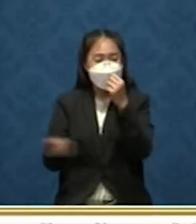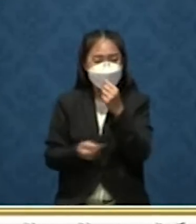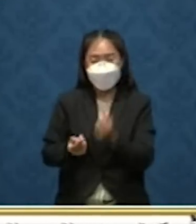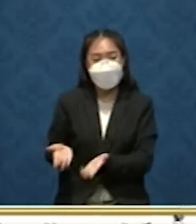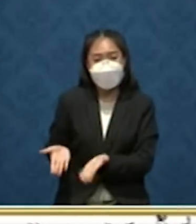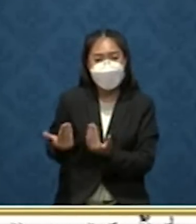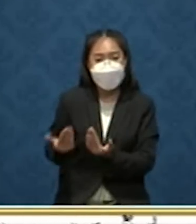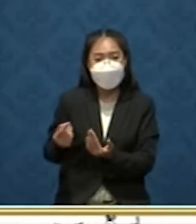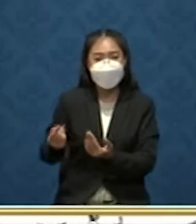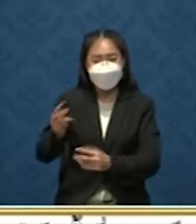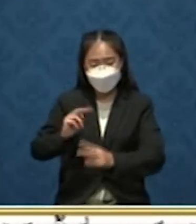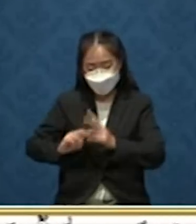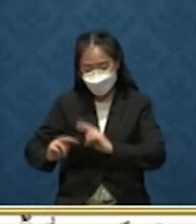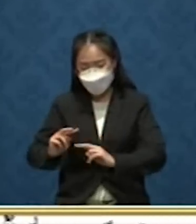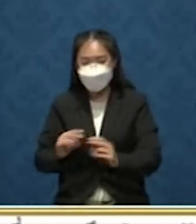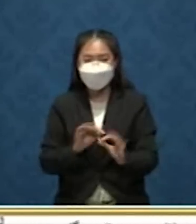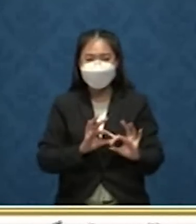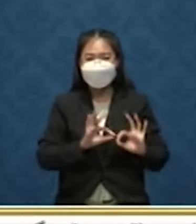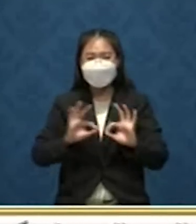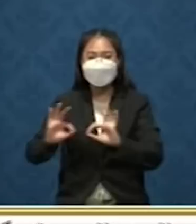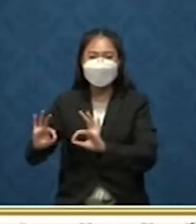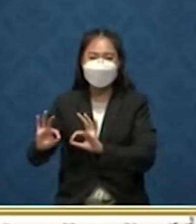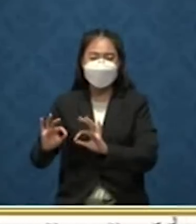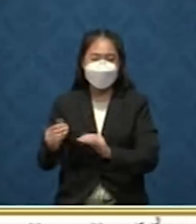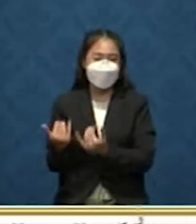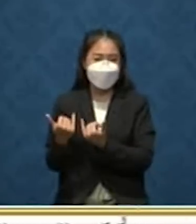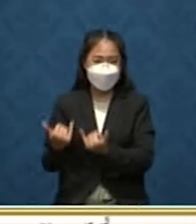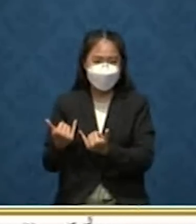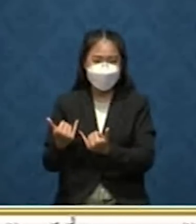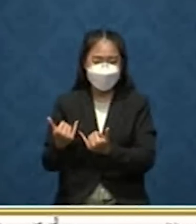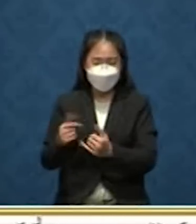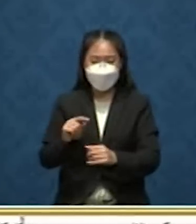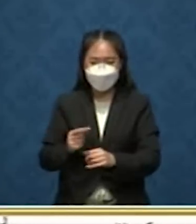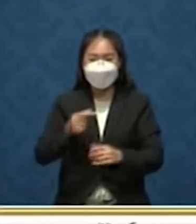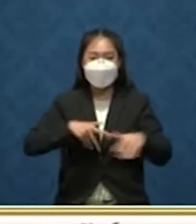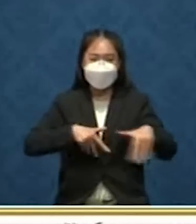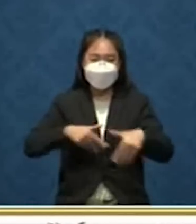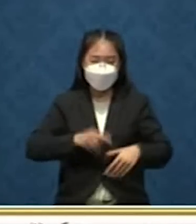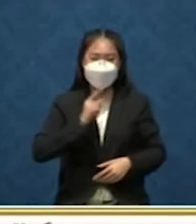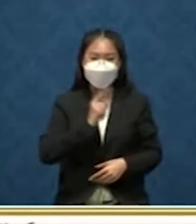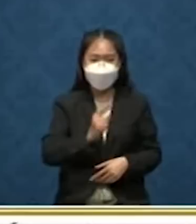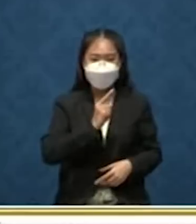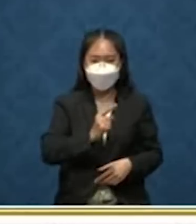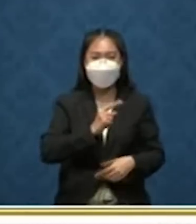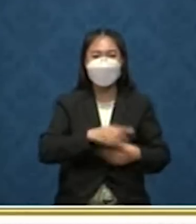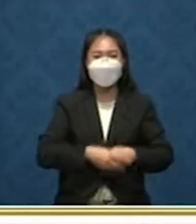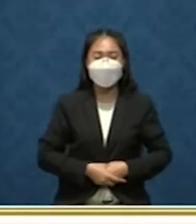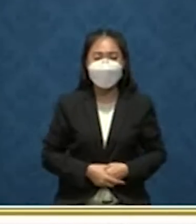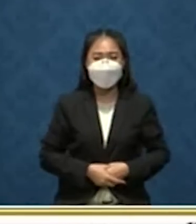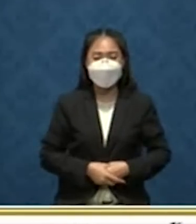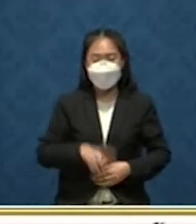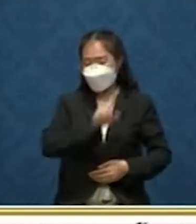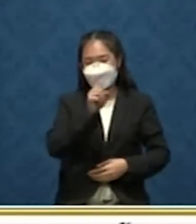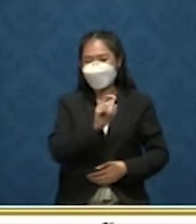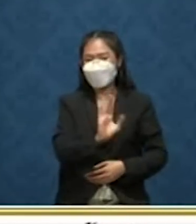ให้คืบหนามาถงจดนได้มันคือการขับเคื่อนด้วยการด่าของปชาชลน ครับและไม่ต้องสง